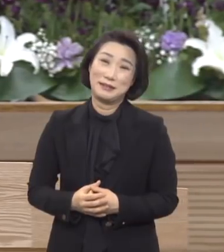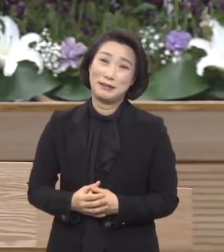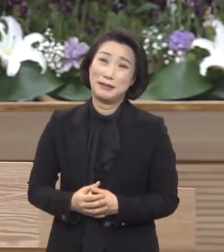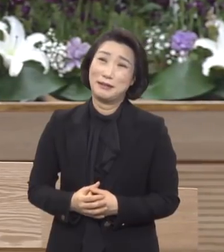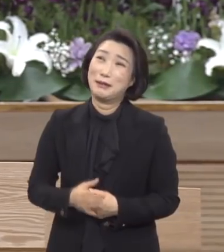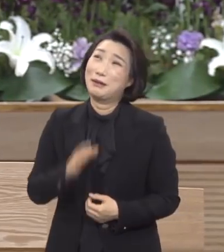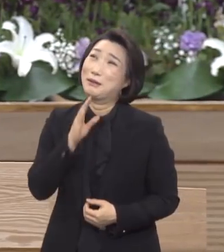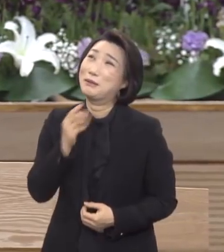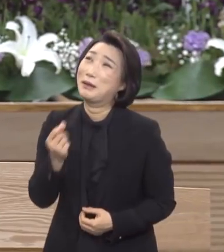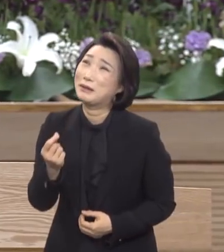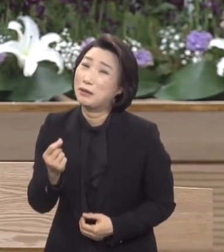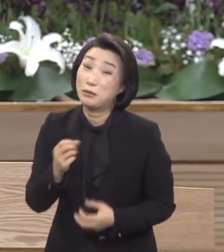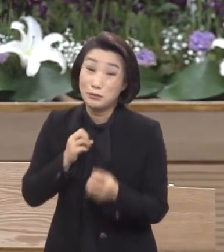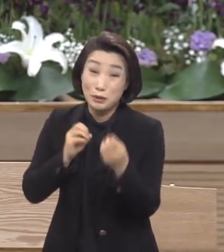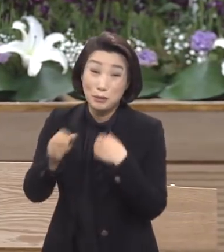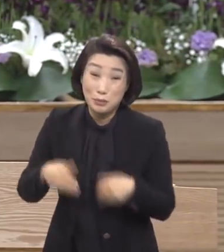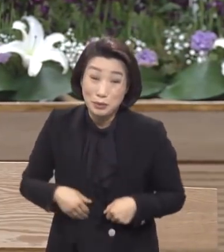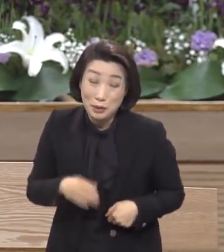그렇다고 답변해야지.